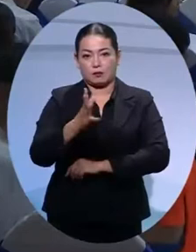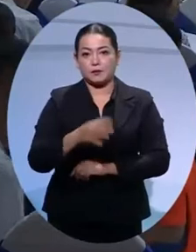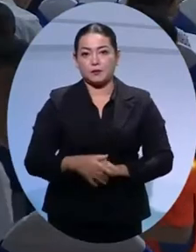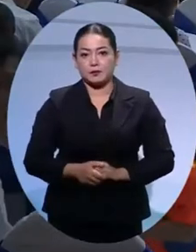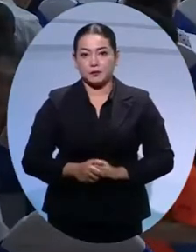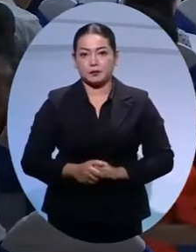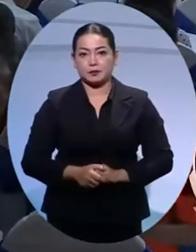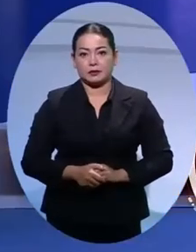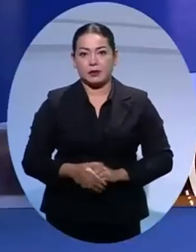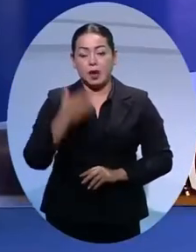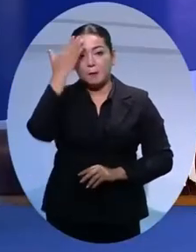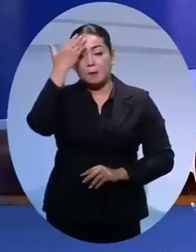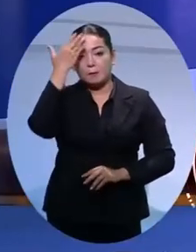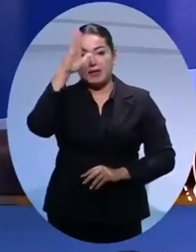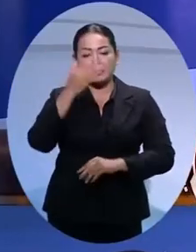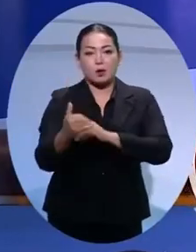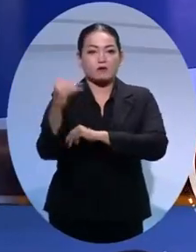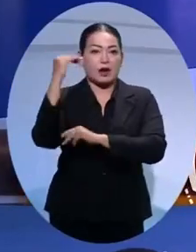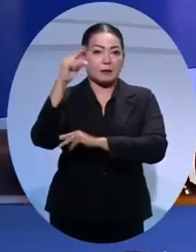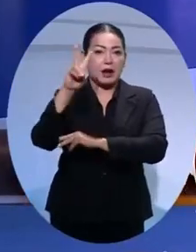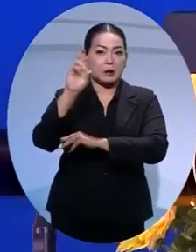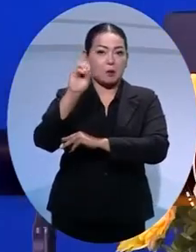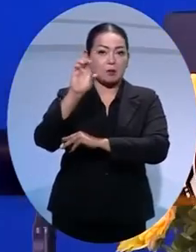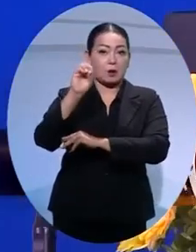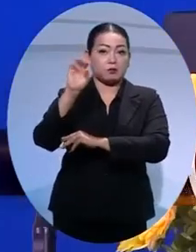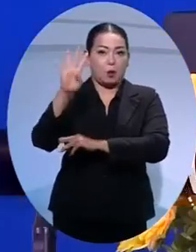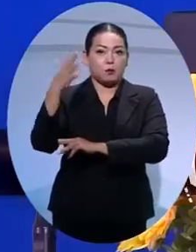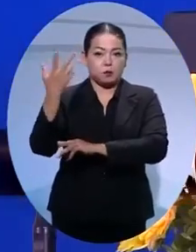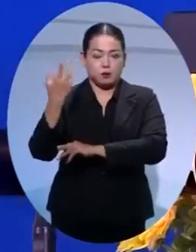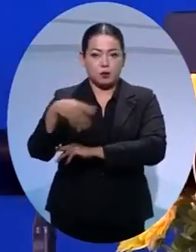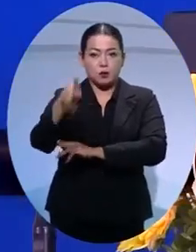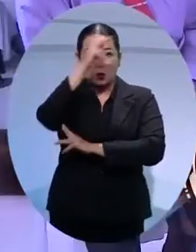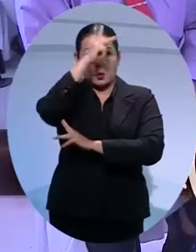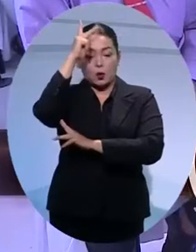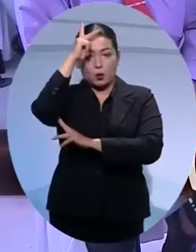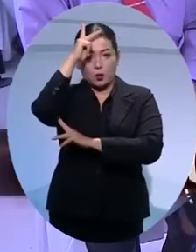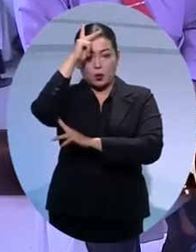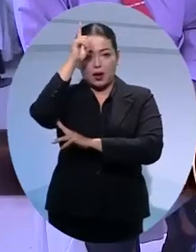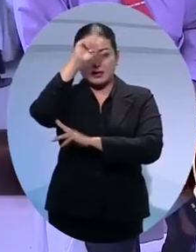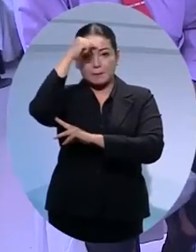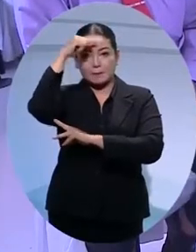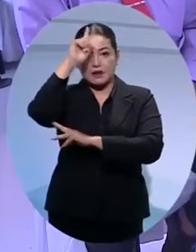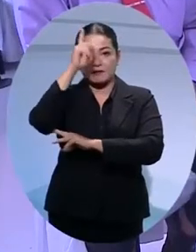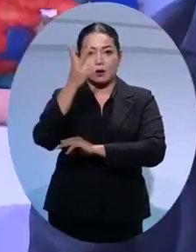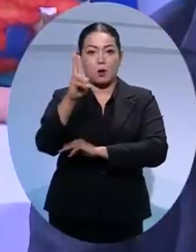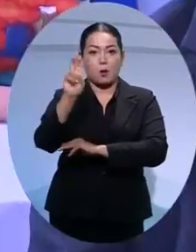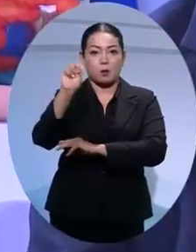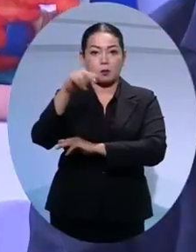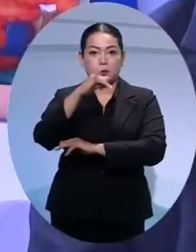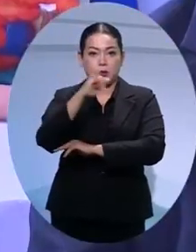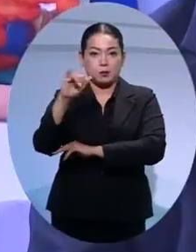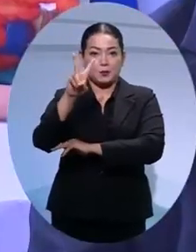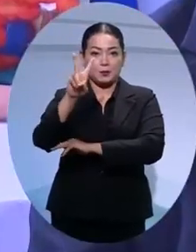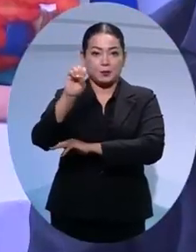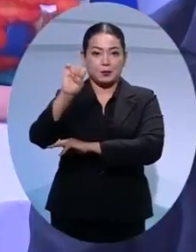Từ khi bắt đầu thành lập vào năm 2004, khoa đã từng bước đầu tư về nguồn nhân lực với trang thiết bị hiện đại, đội ngũ y bác sĩ, các